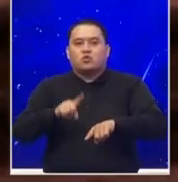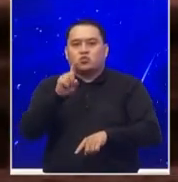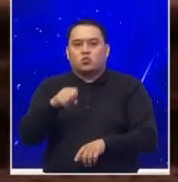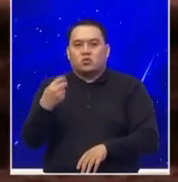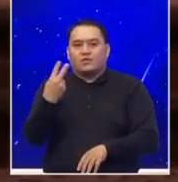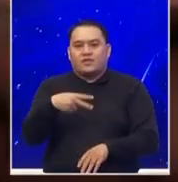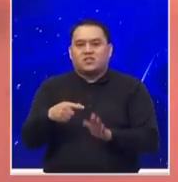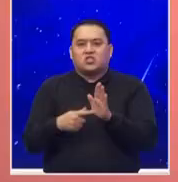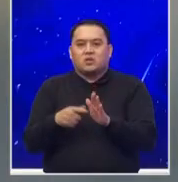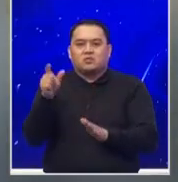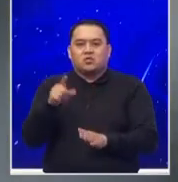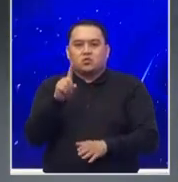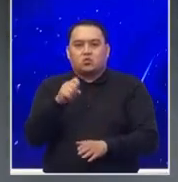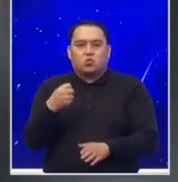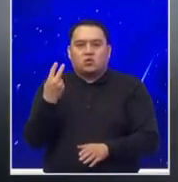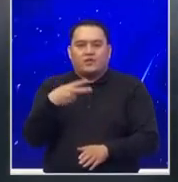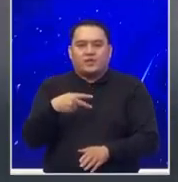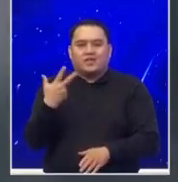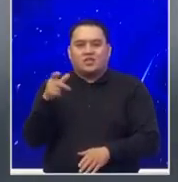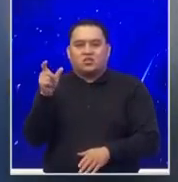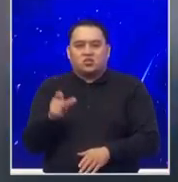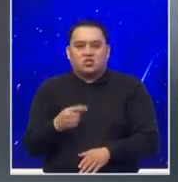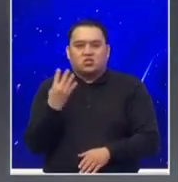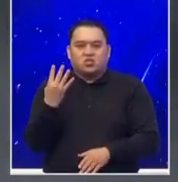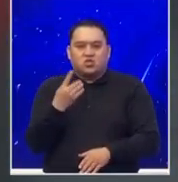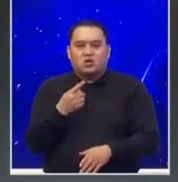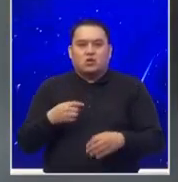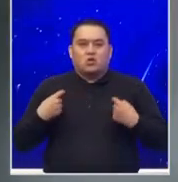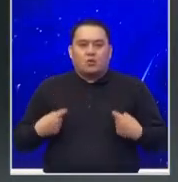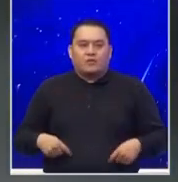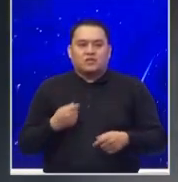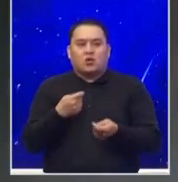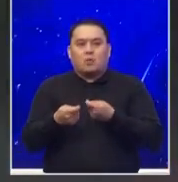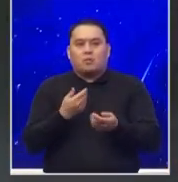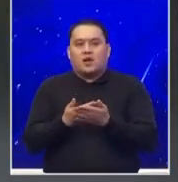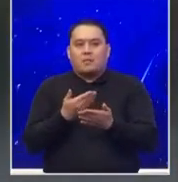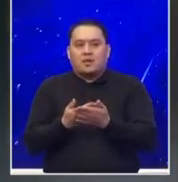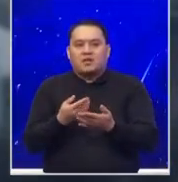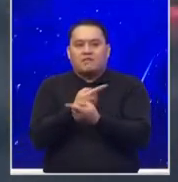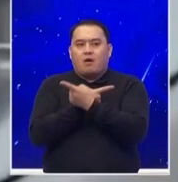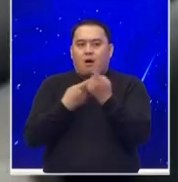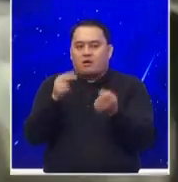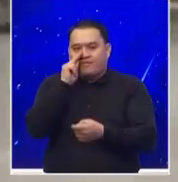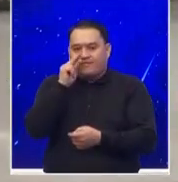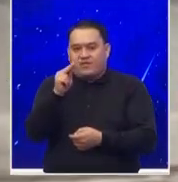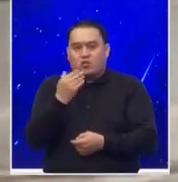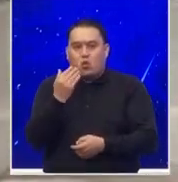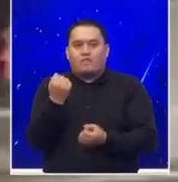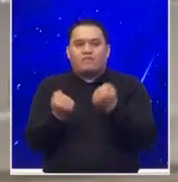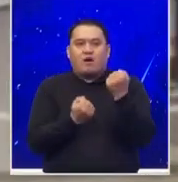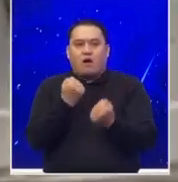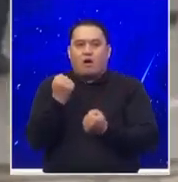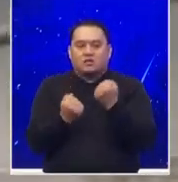человек, 123 солдата срочной службы и 4 офицера. По предварительной информации, виновник ДТП –